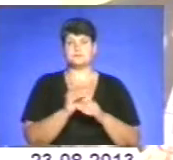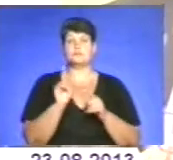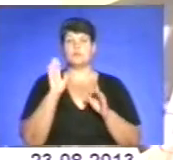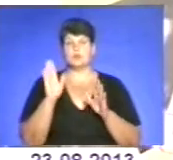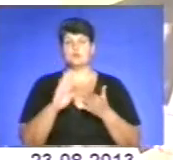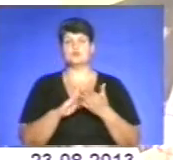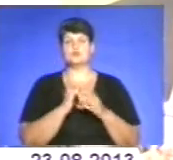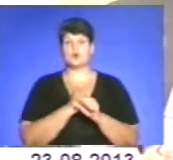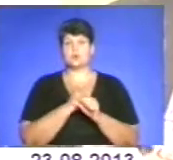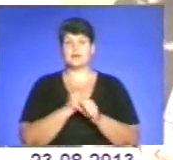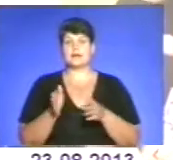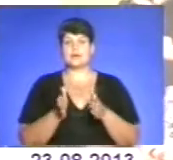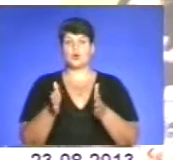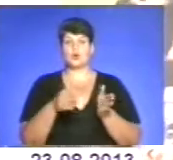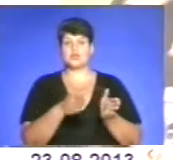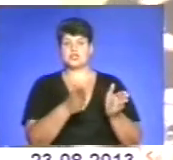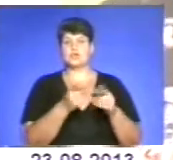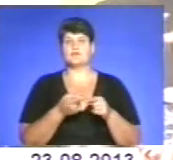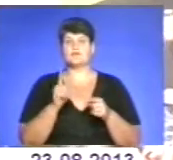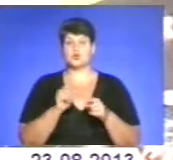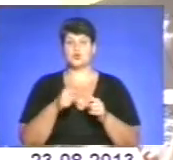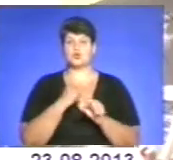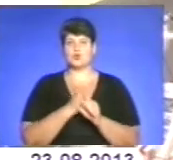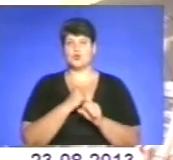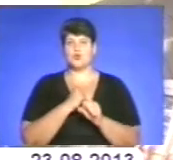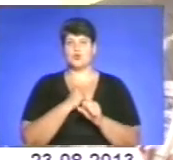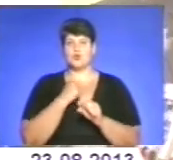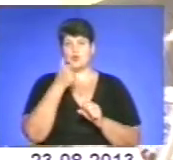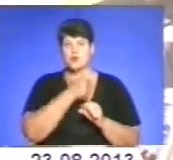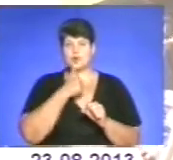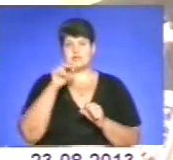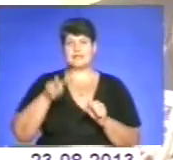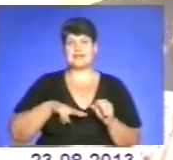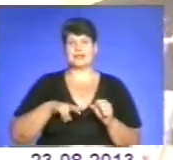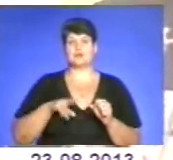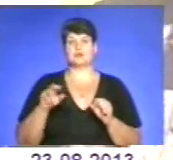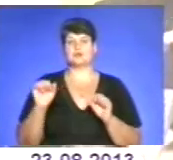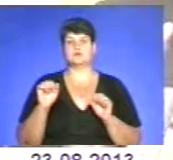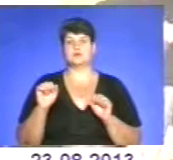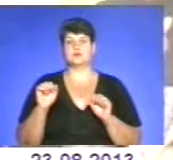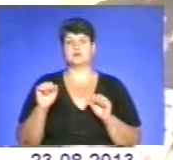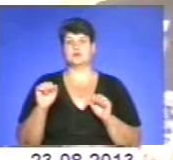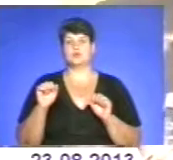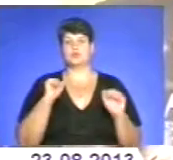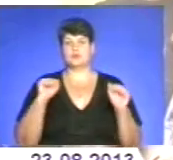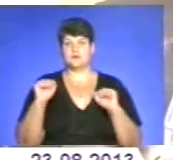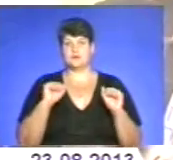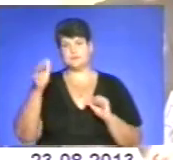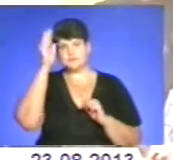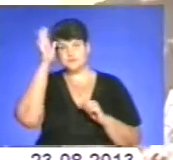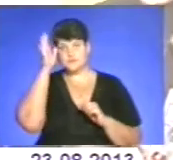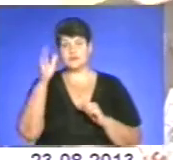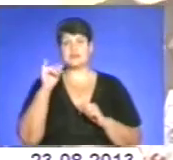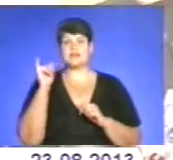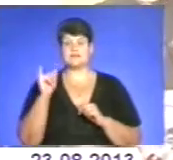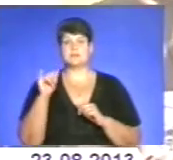будуть зроблені доріжки вже в цьому році. Директор департаменту освіти і науки, якраз тут запорожан Іван